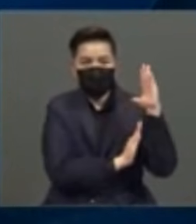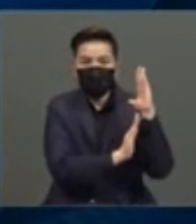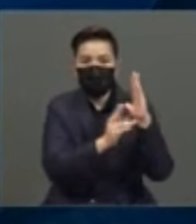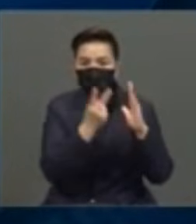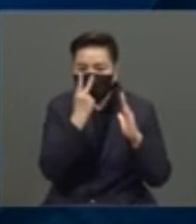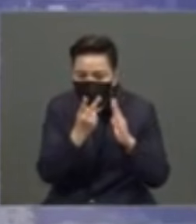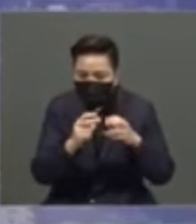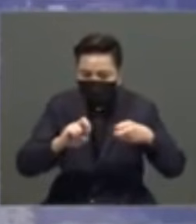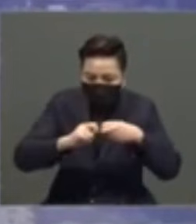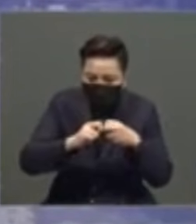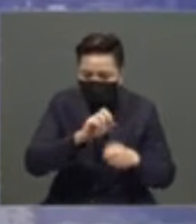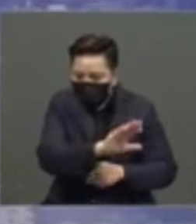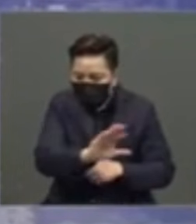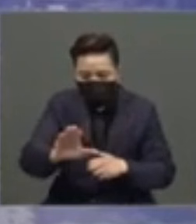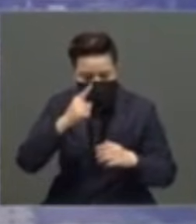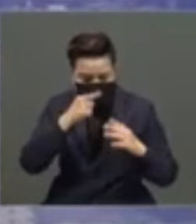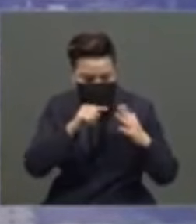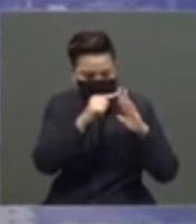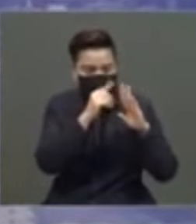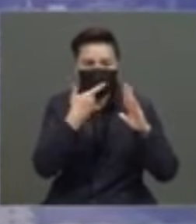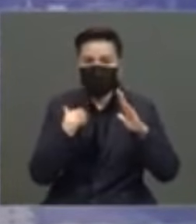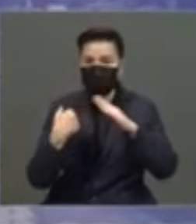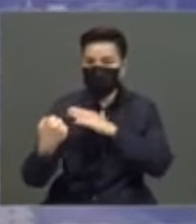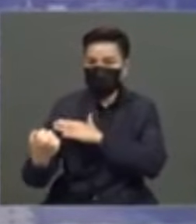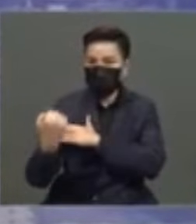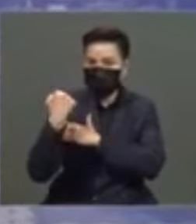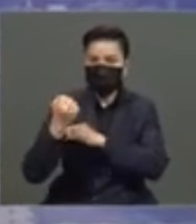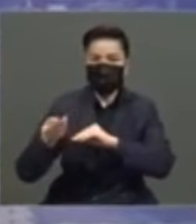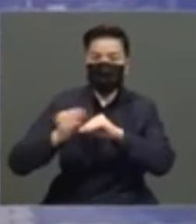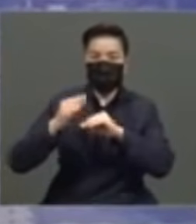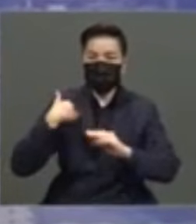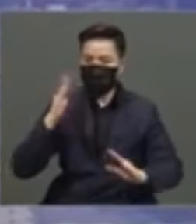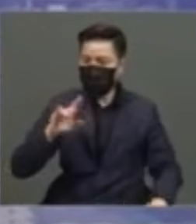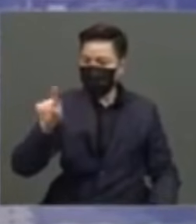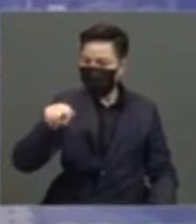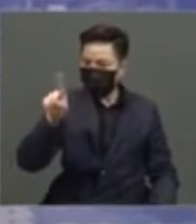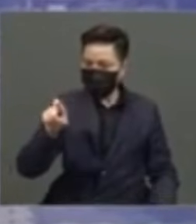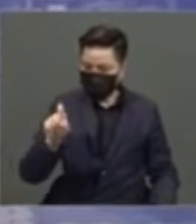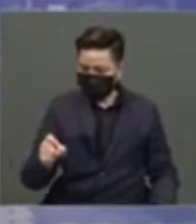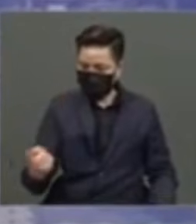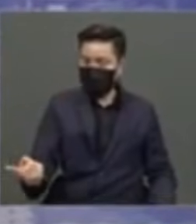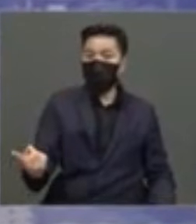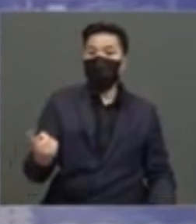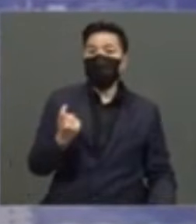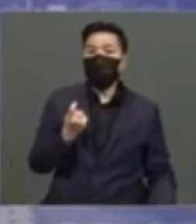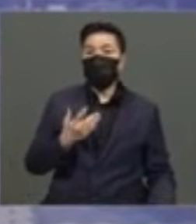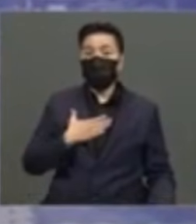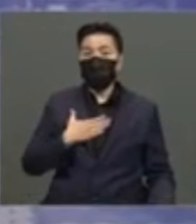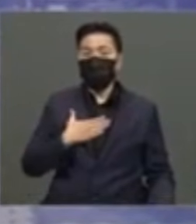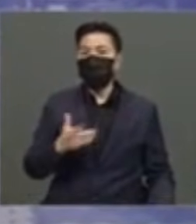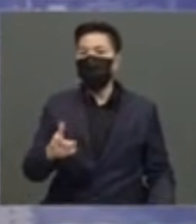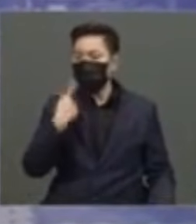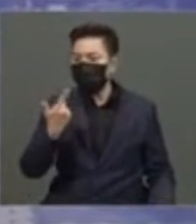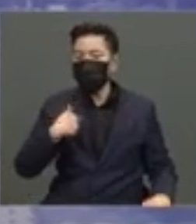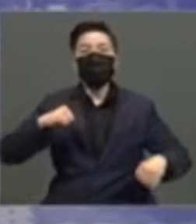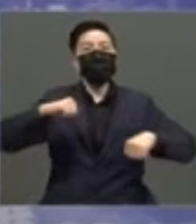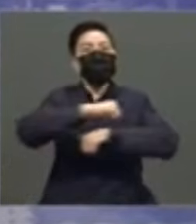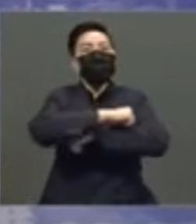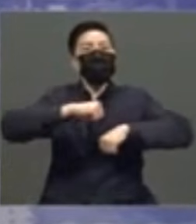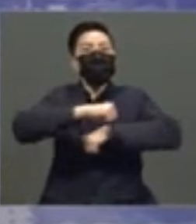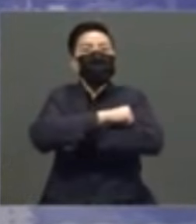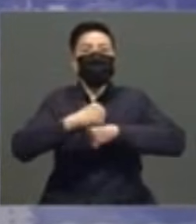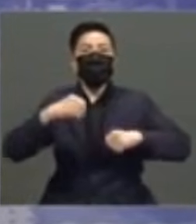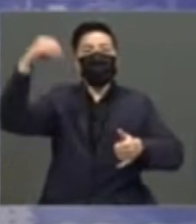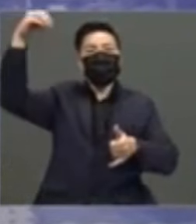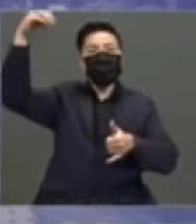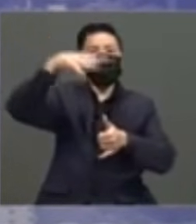คล้องและเข้มข้นมากขึ้นมีคำถามกับผมมาเหลือเกินนะครับว่าสถานที่ออกกำลังกายกล